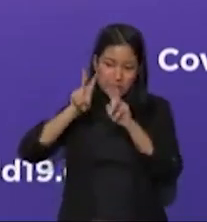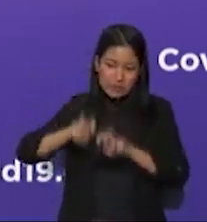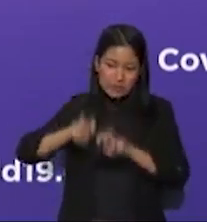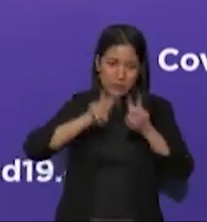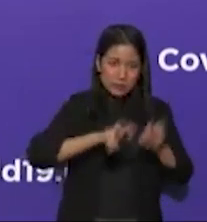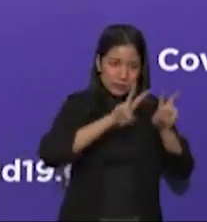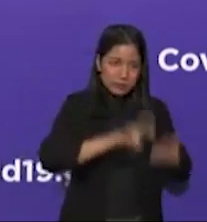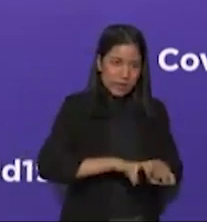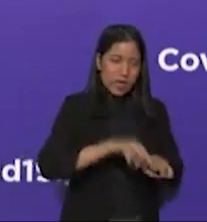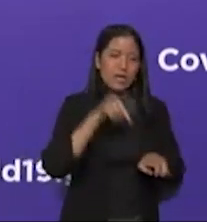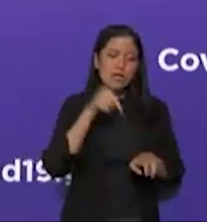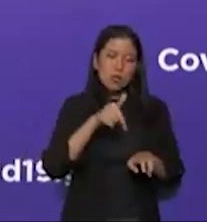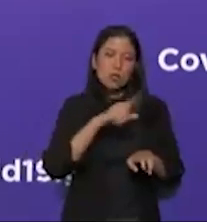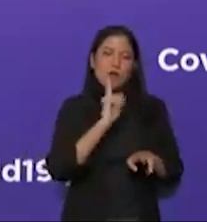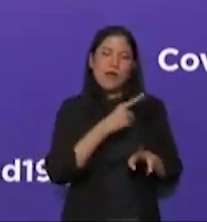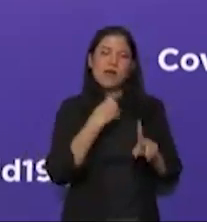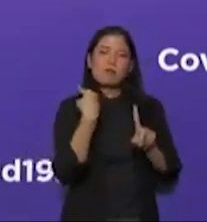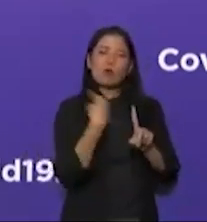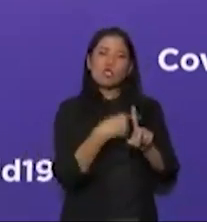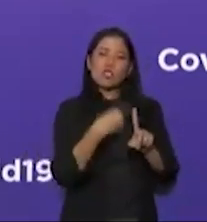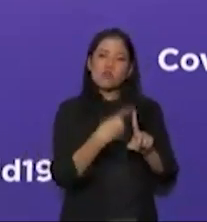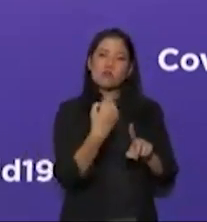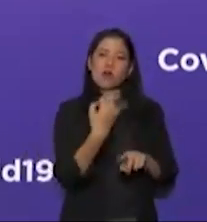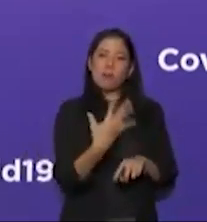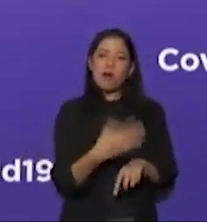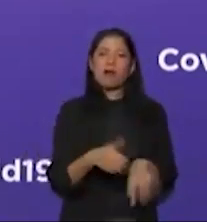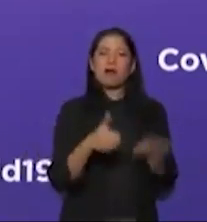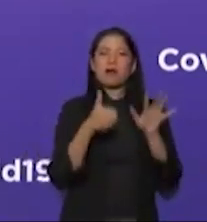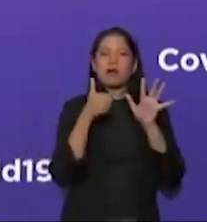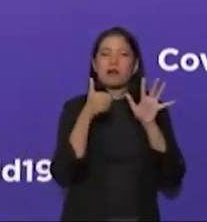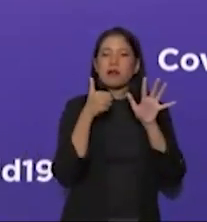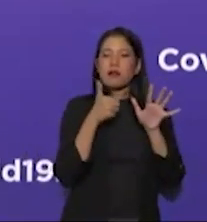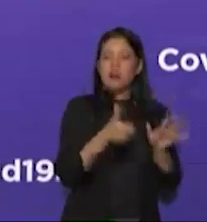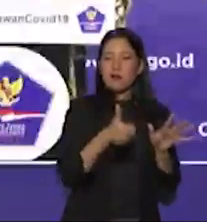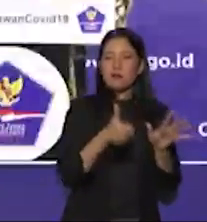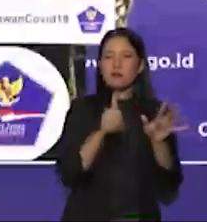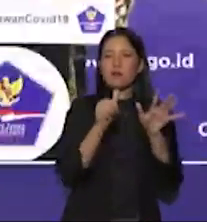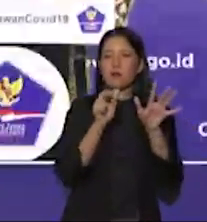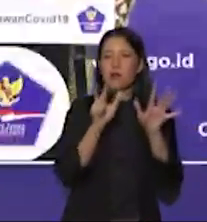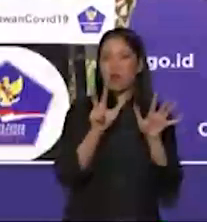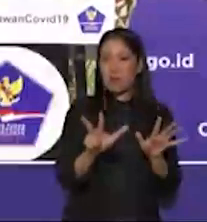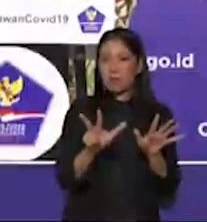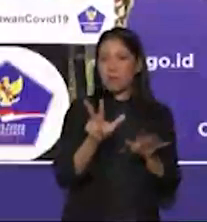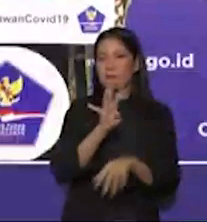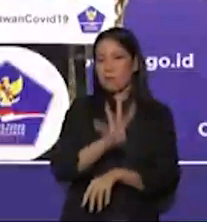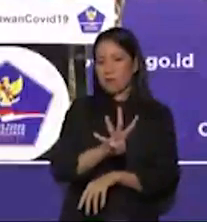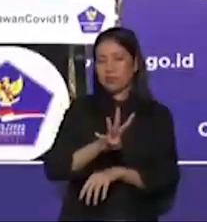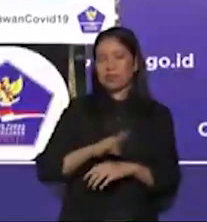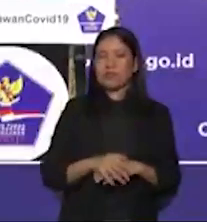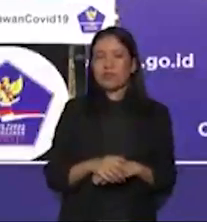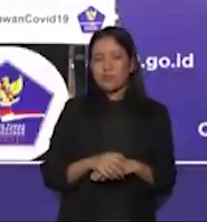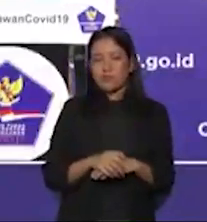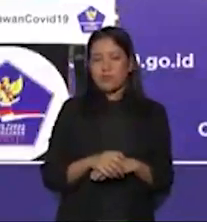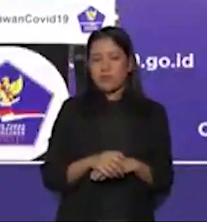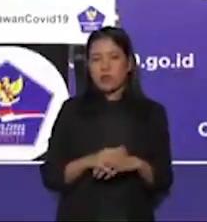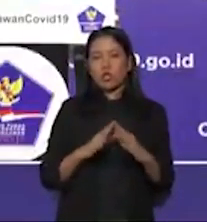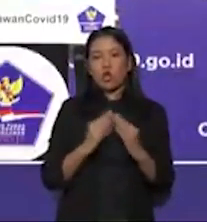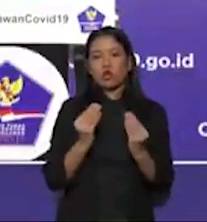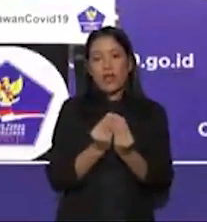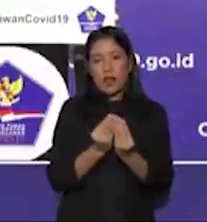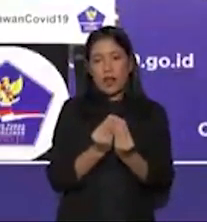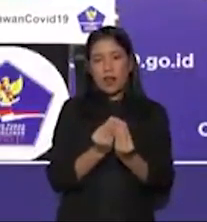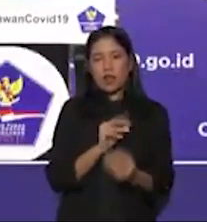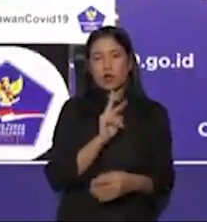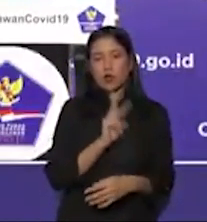684 sehingga totalnya menjadi 28230 tiga kalau kemudian kita breakdown lebih